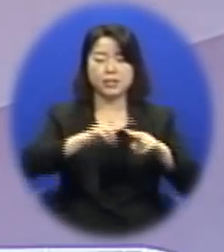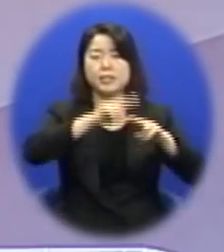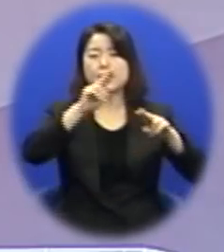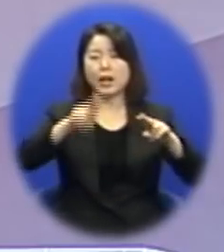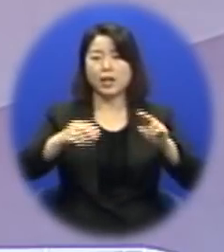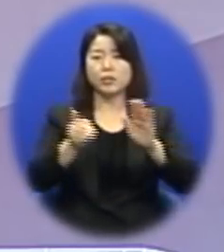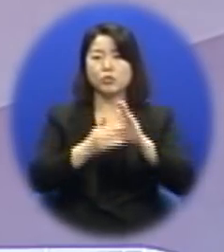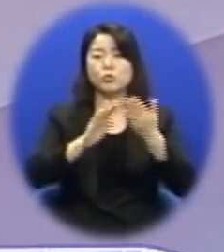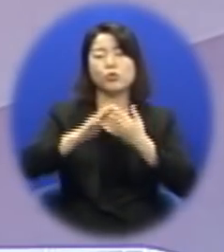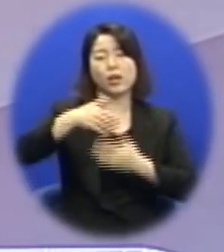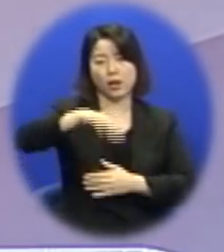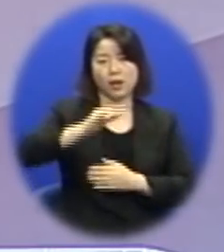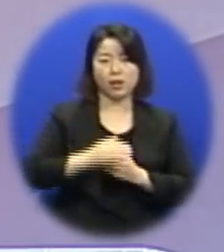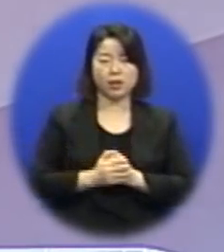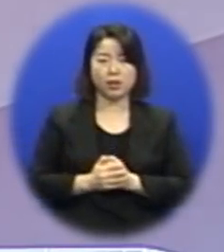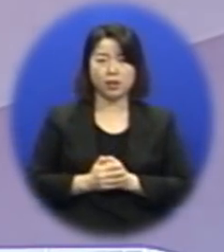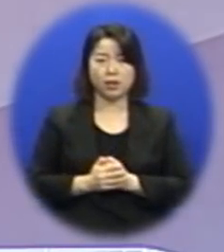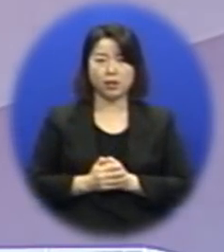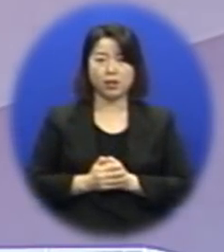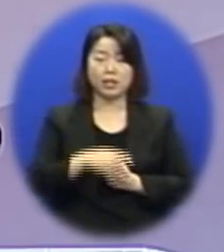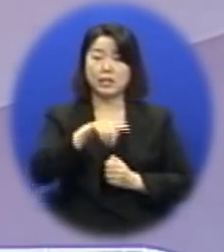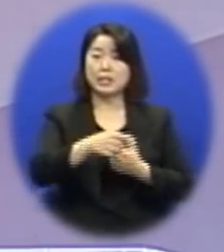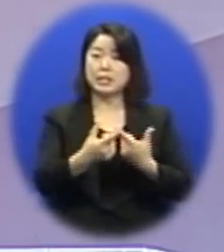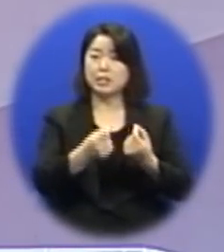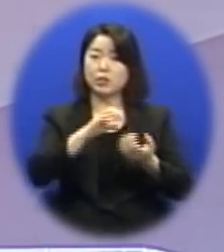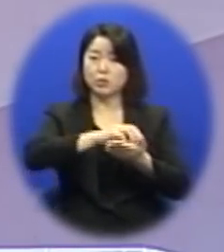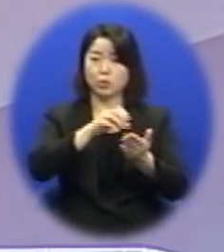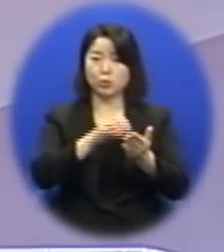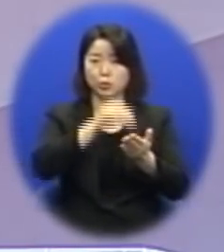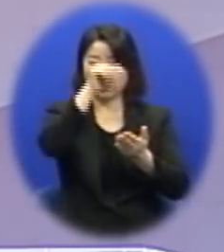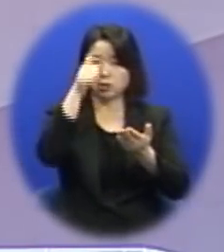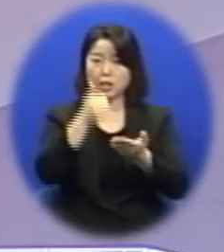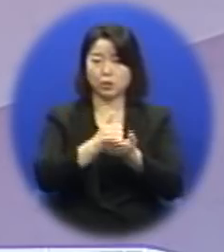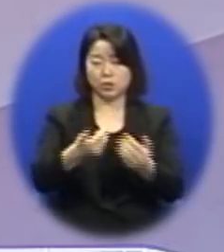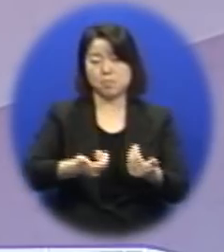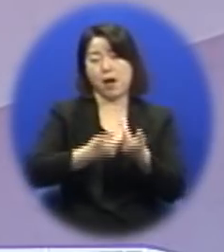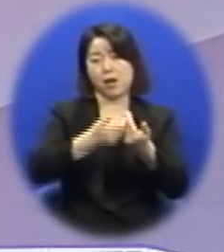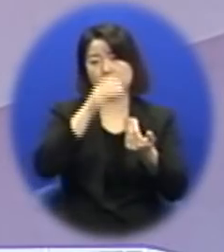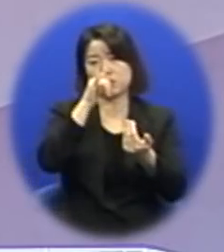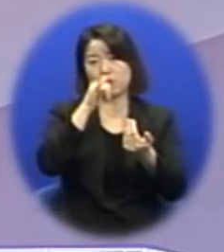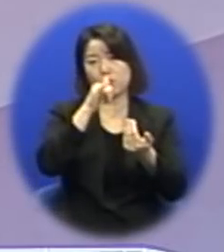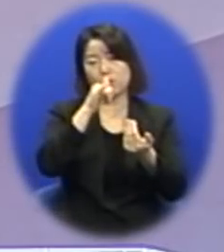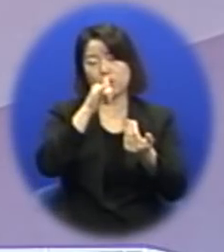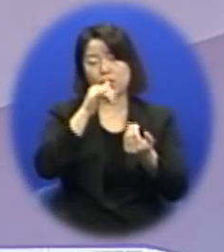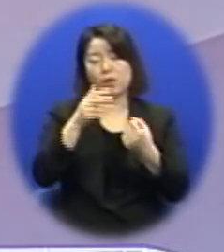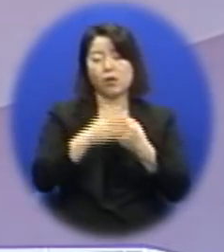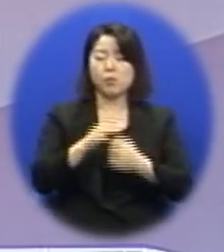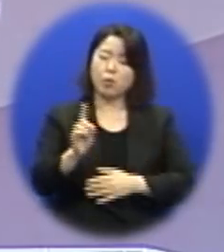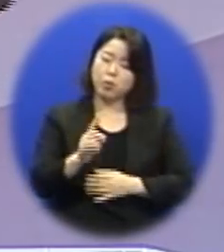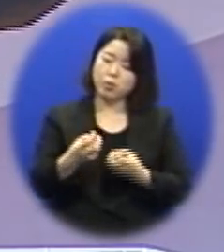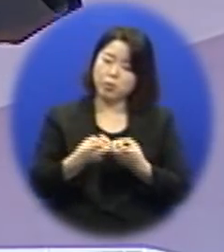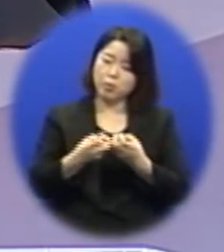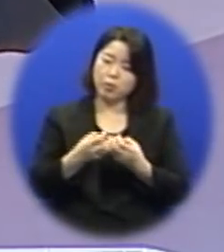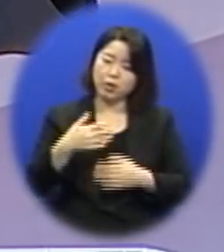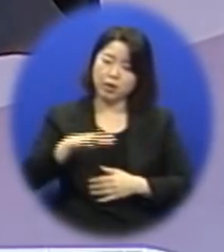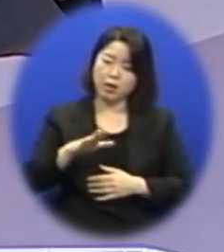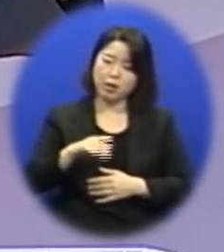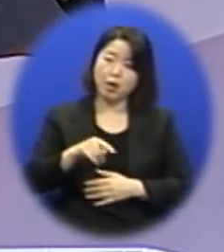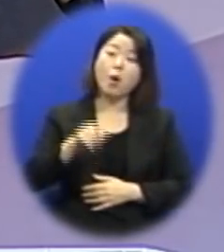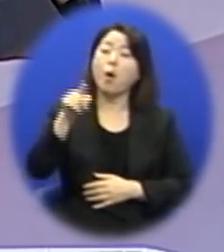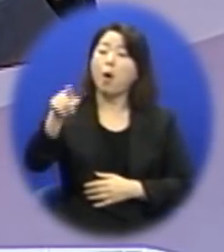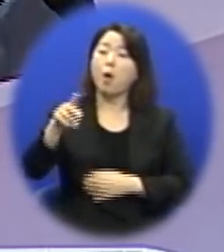하시고 가세요 이렇게까지 나오는데 어떻게 가나 그래도 약속을